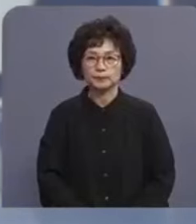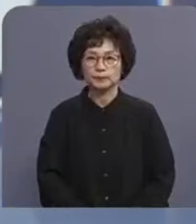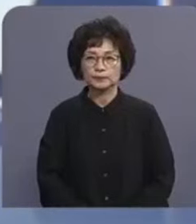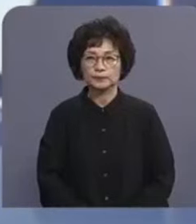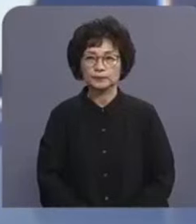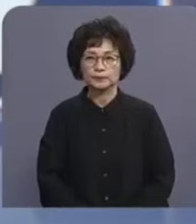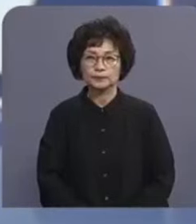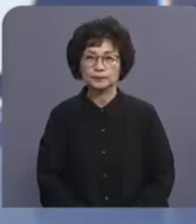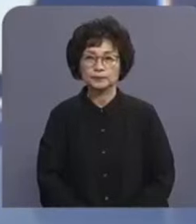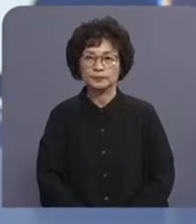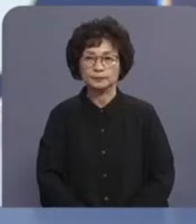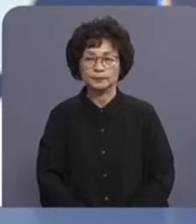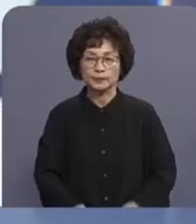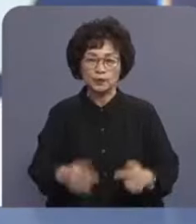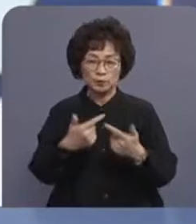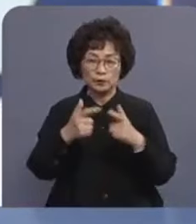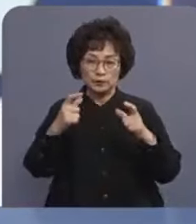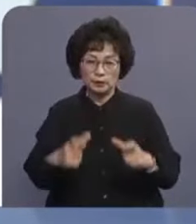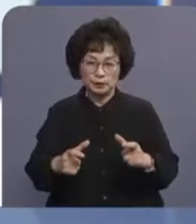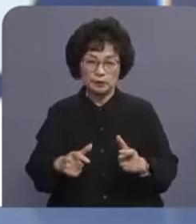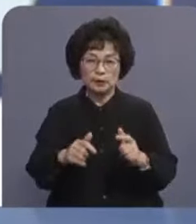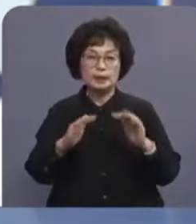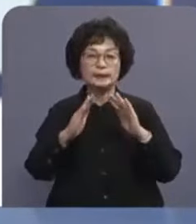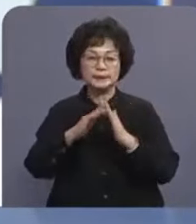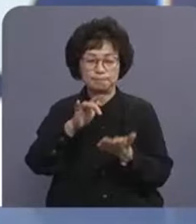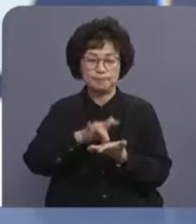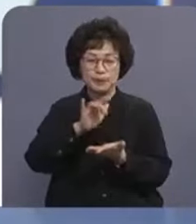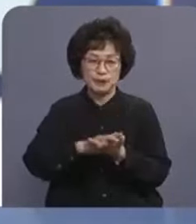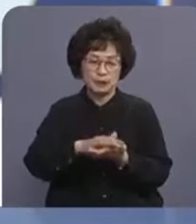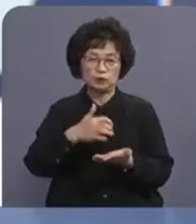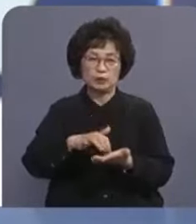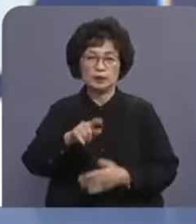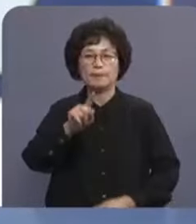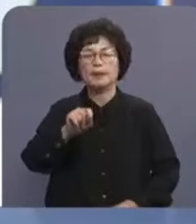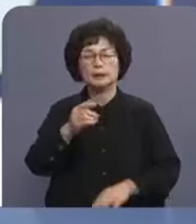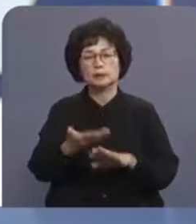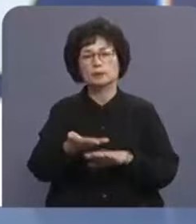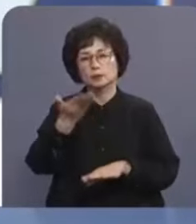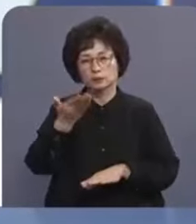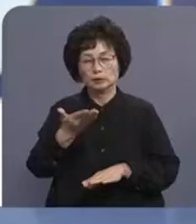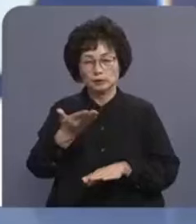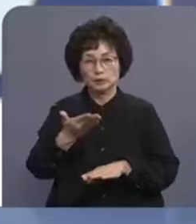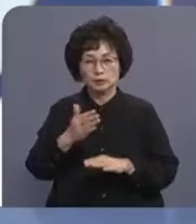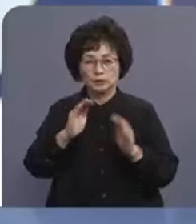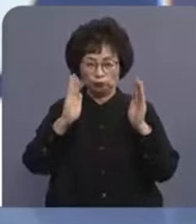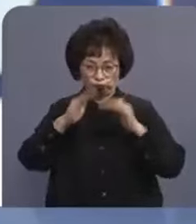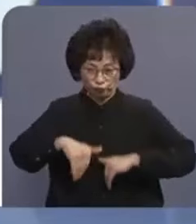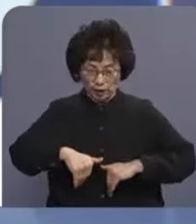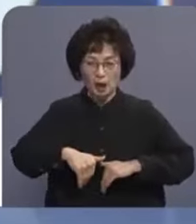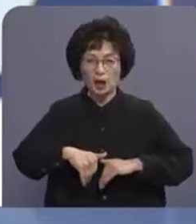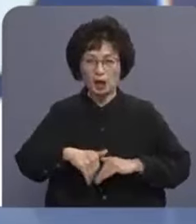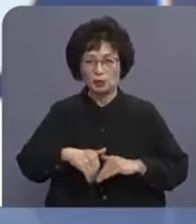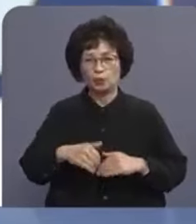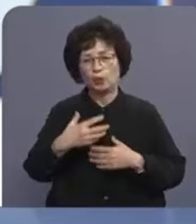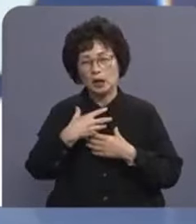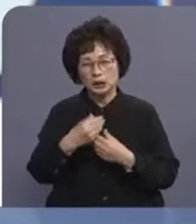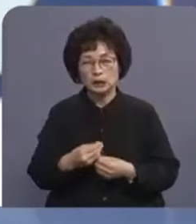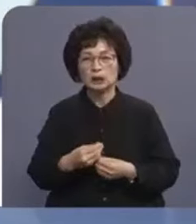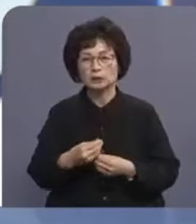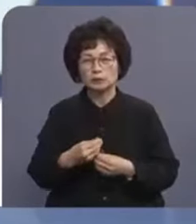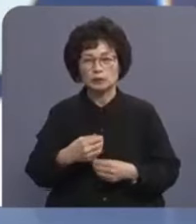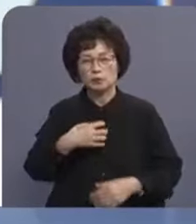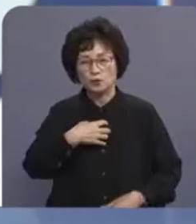다음 뉴스입니다. 부산 지역에 빈집이 무려 만 채가 넘습니다. 붕괴 등 각종 안전사고는 물론 범죄 노출 위험도